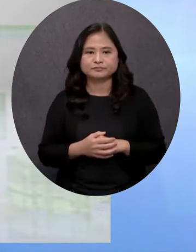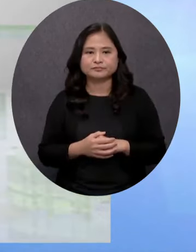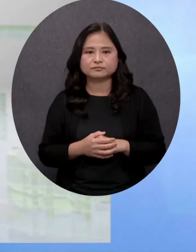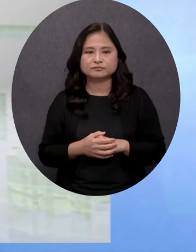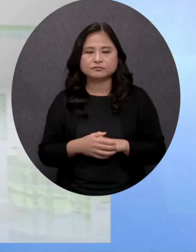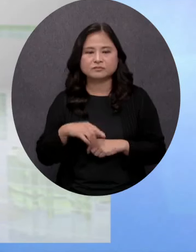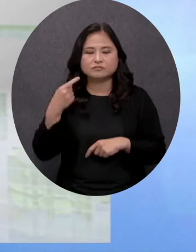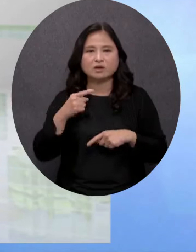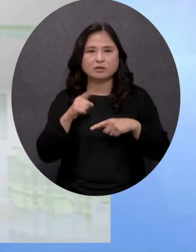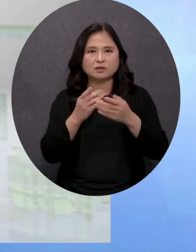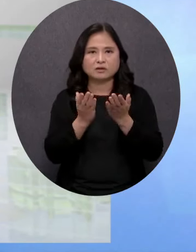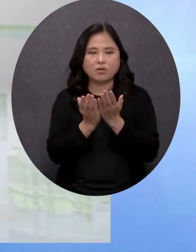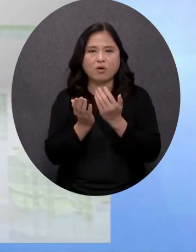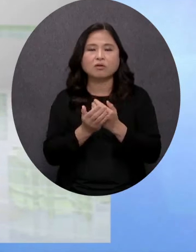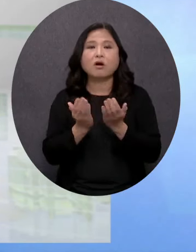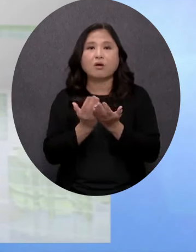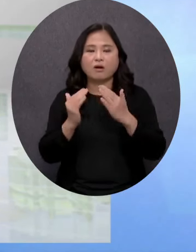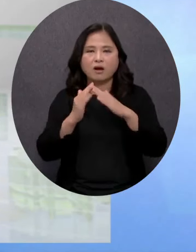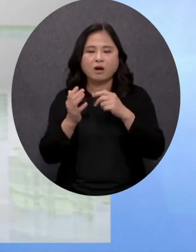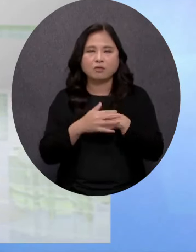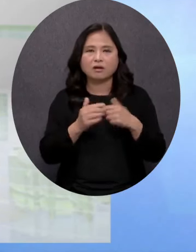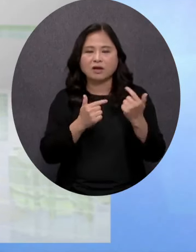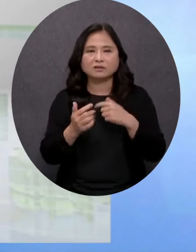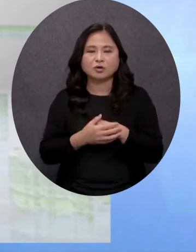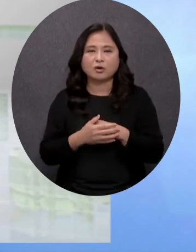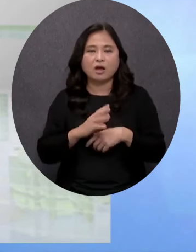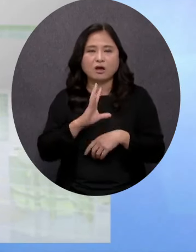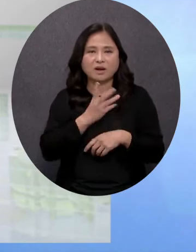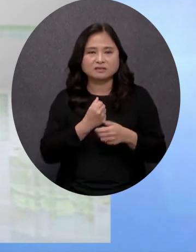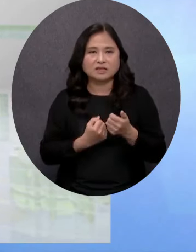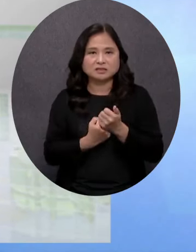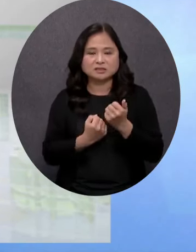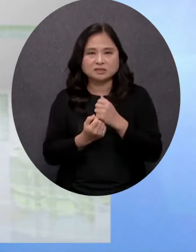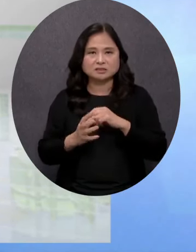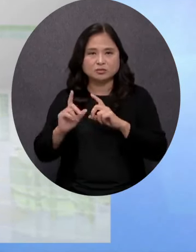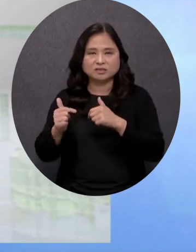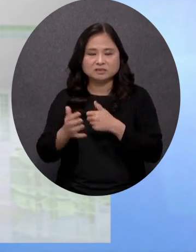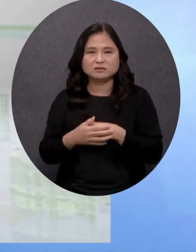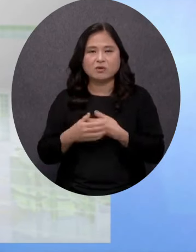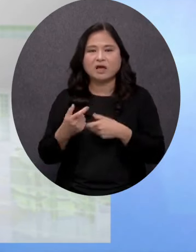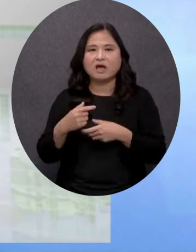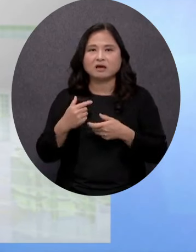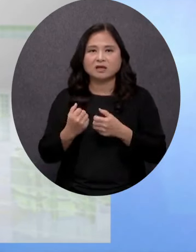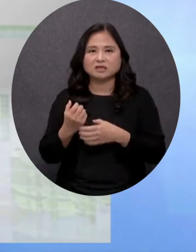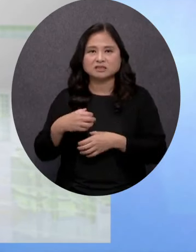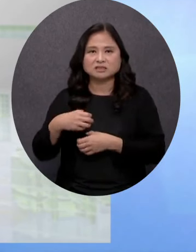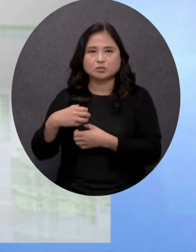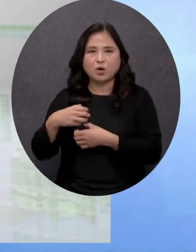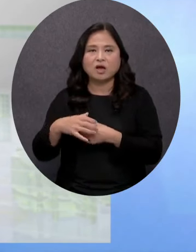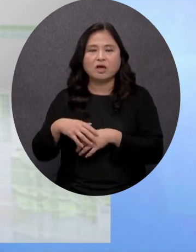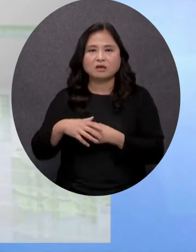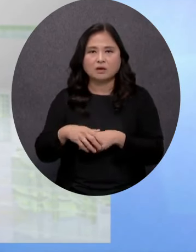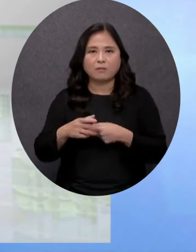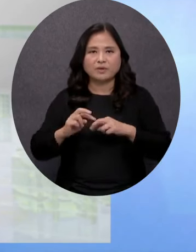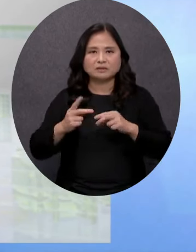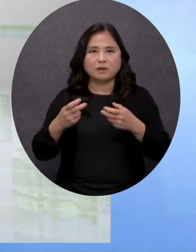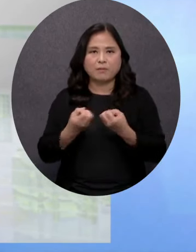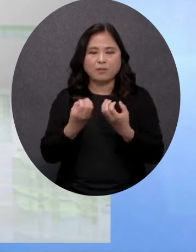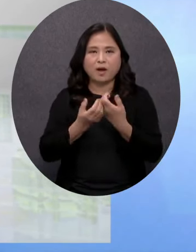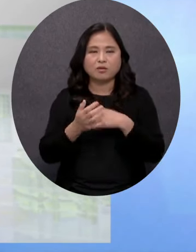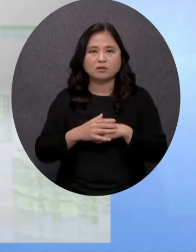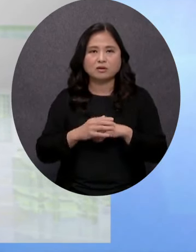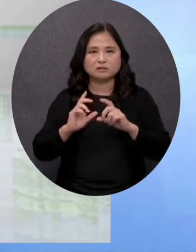美国大学校园继续有声援巴勒斯坦和以色列的示威，并演变成冲突。另外，以色列总理